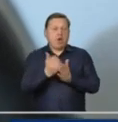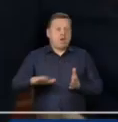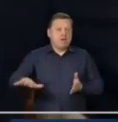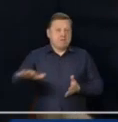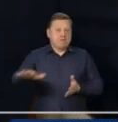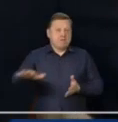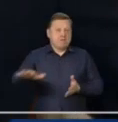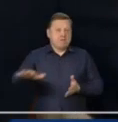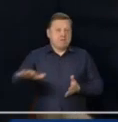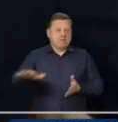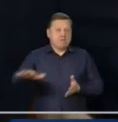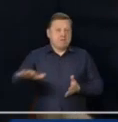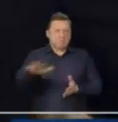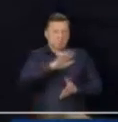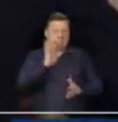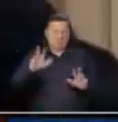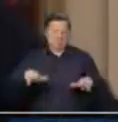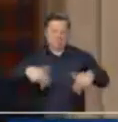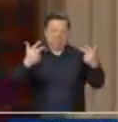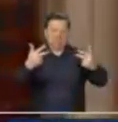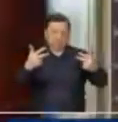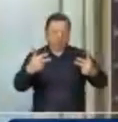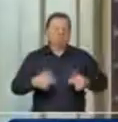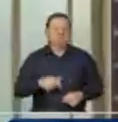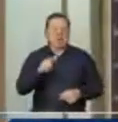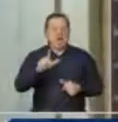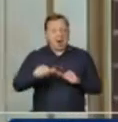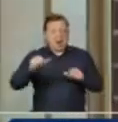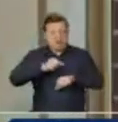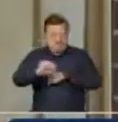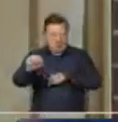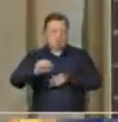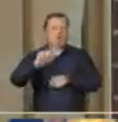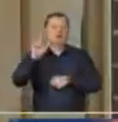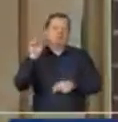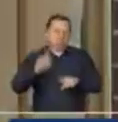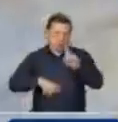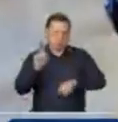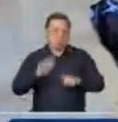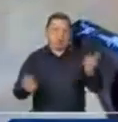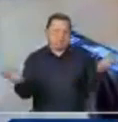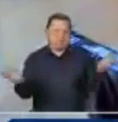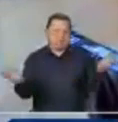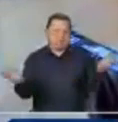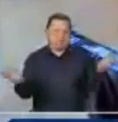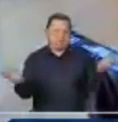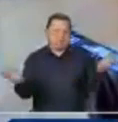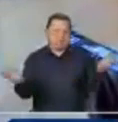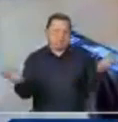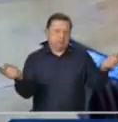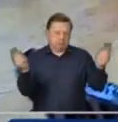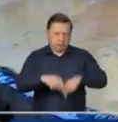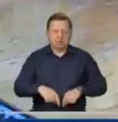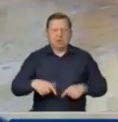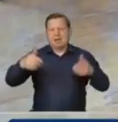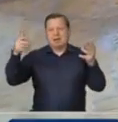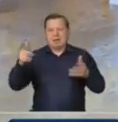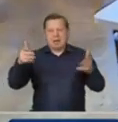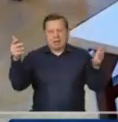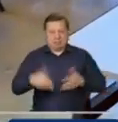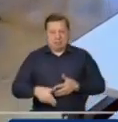przyszli maturzyści będą mogli podejść do egzaminu próbnego stacjonarnie. Testy, tak jak w całym kraju,